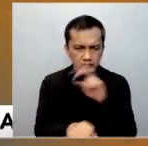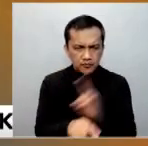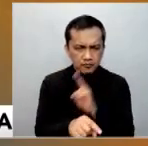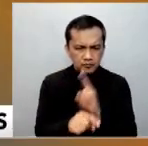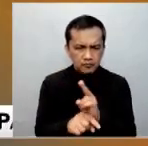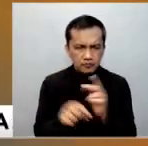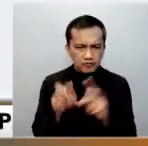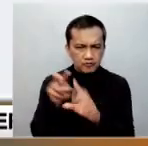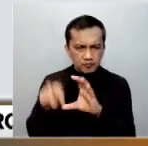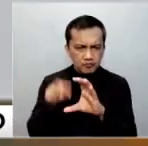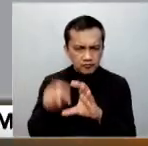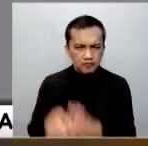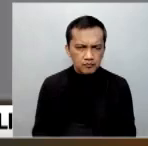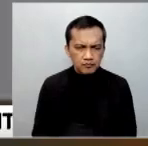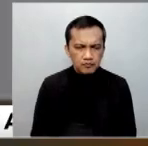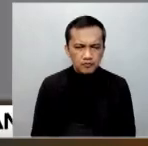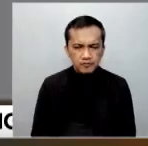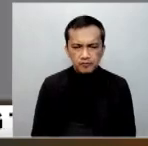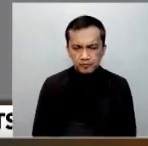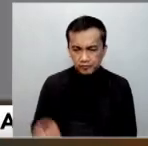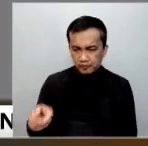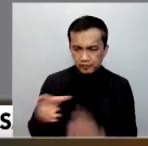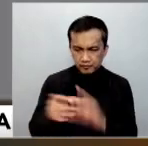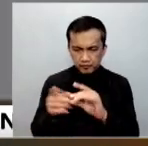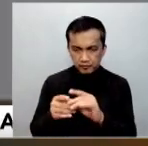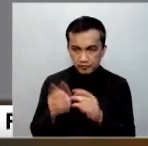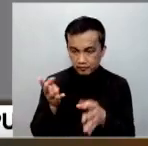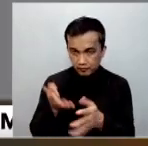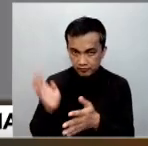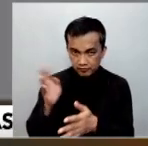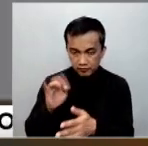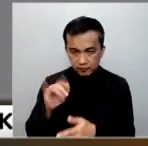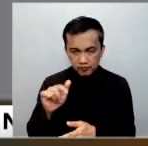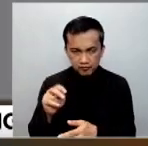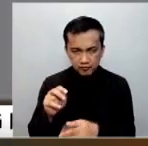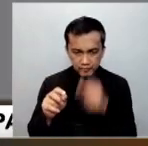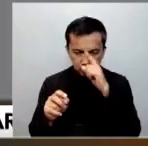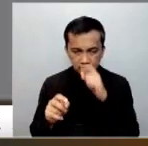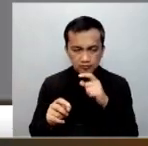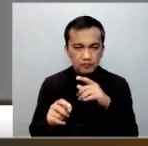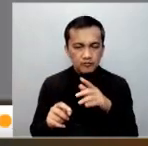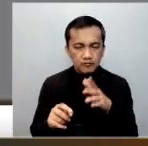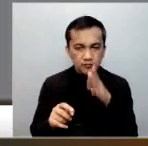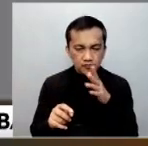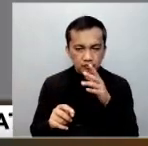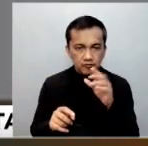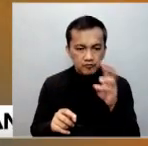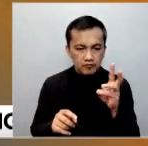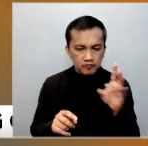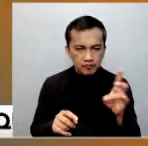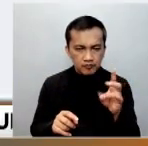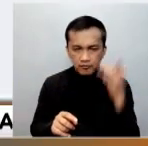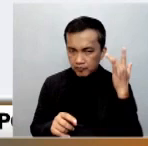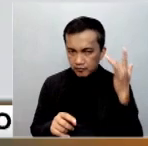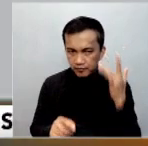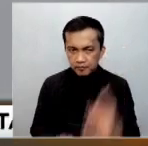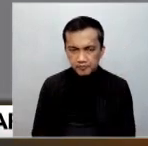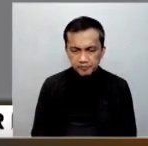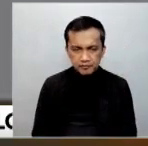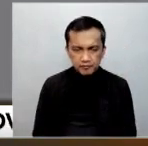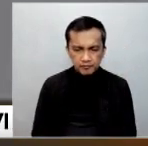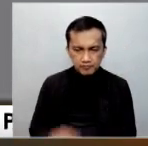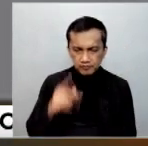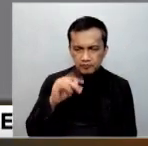video. Sa kwento ng uploader na si Juan Cavile, ang ina niyang 67 years old, ang maririnig sa video. Iginiit ni Cavile